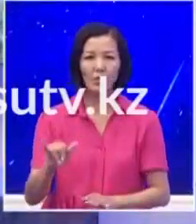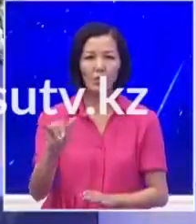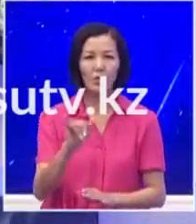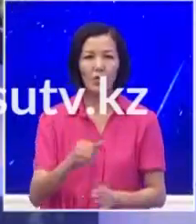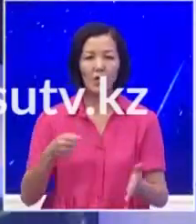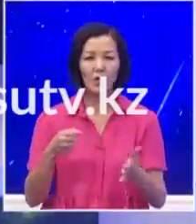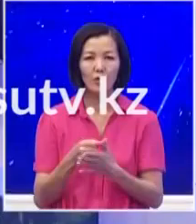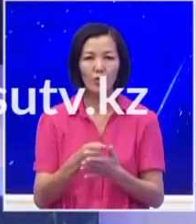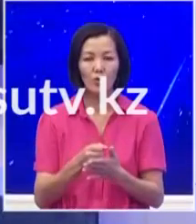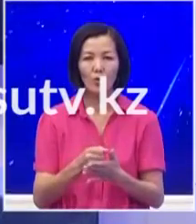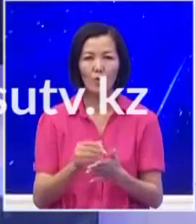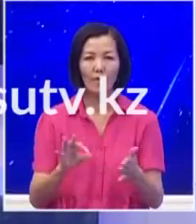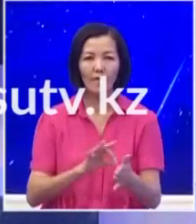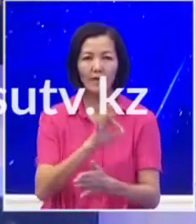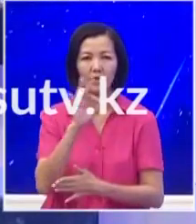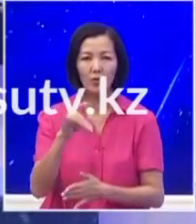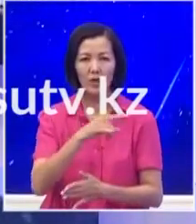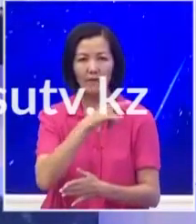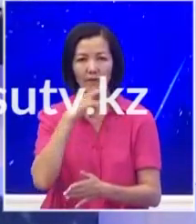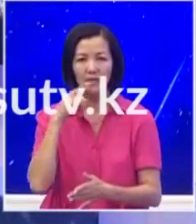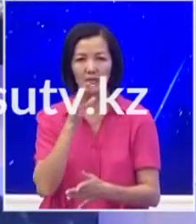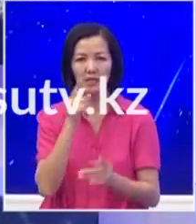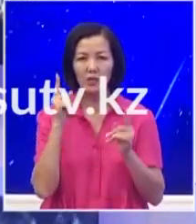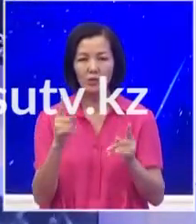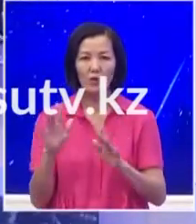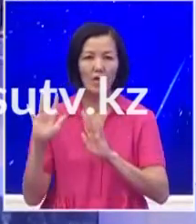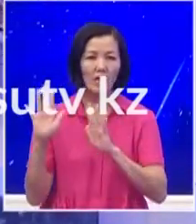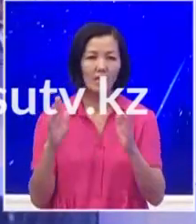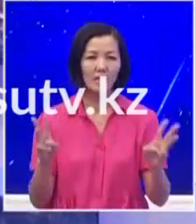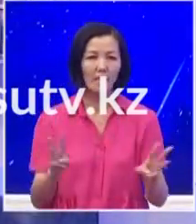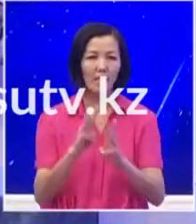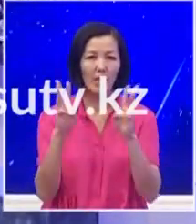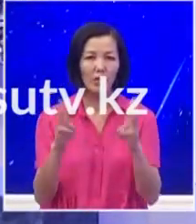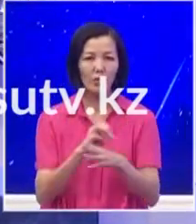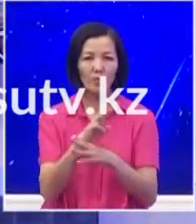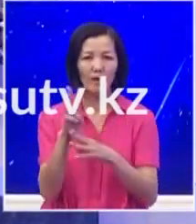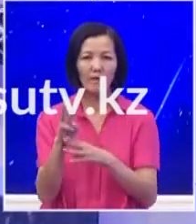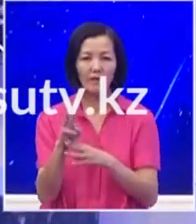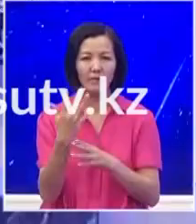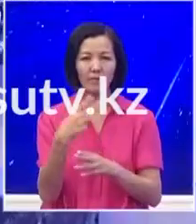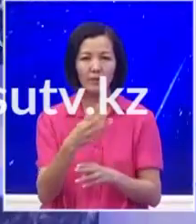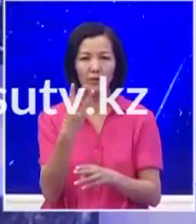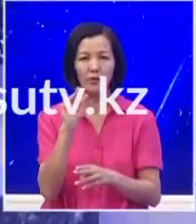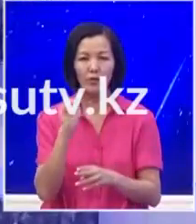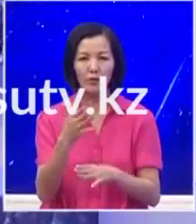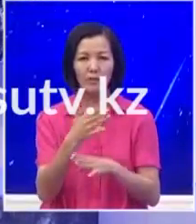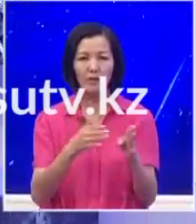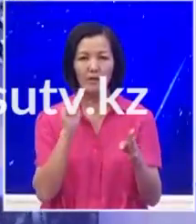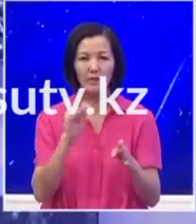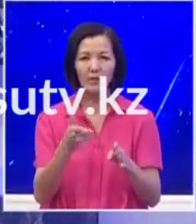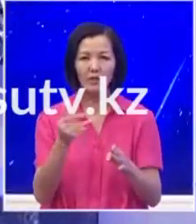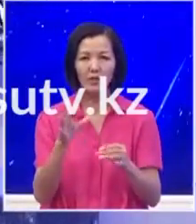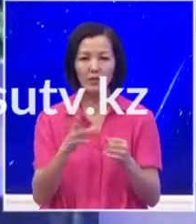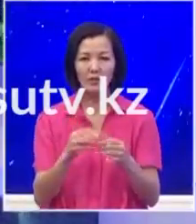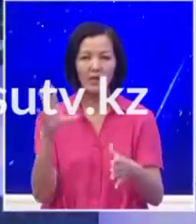От Урала до Дальнего Востока. В России сезон лесных пожаров. Огнем охвачена территория 53,5 тысяч